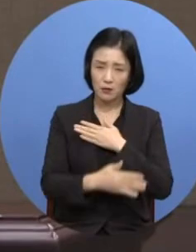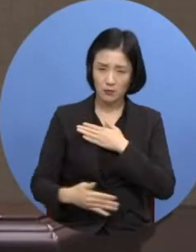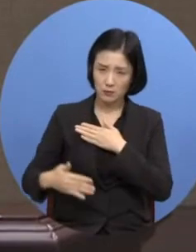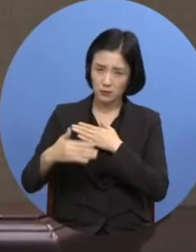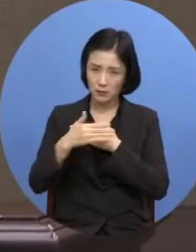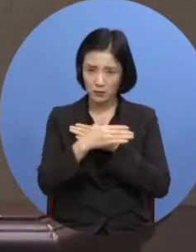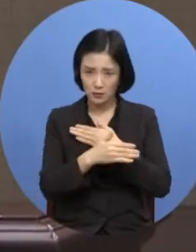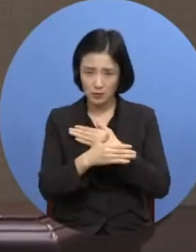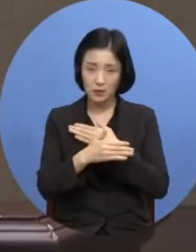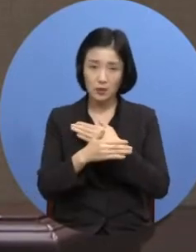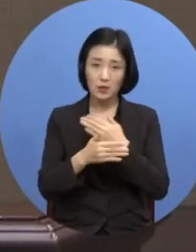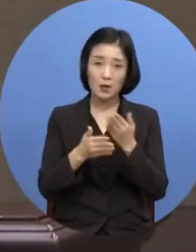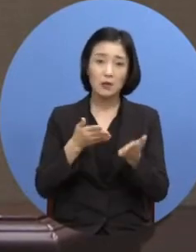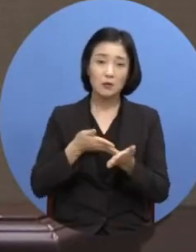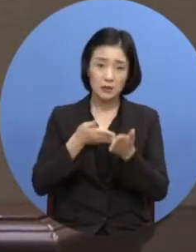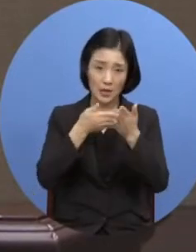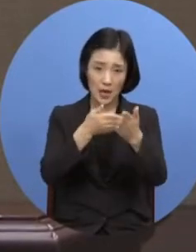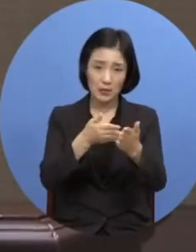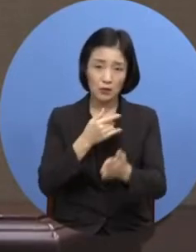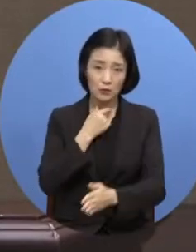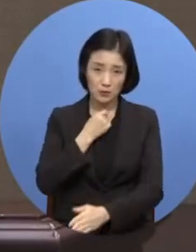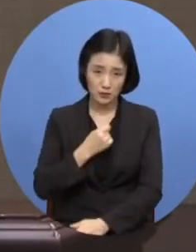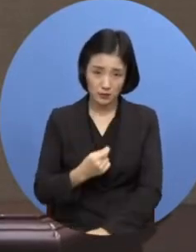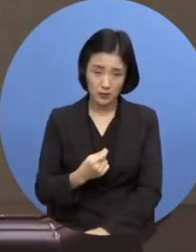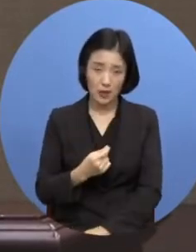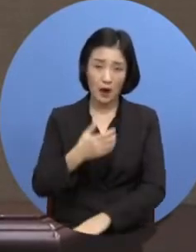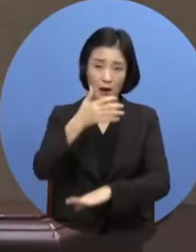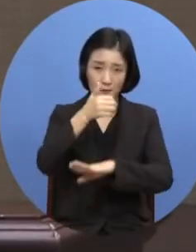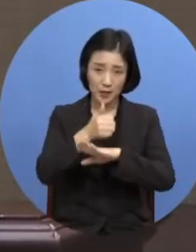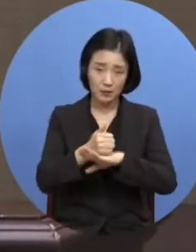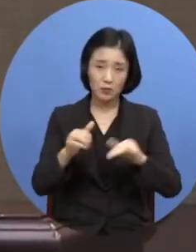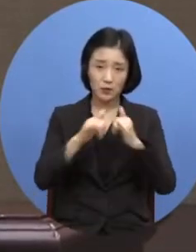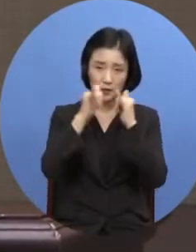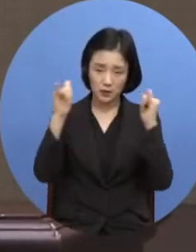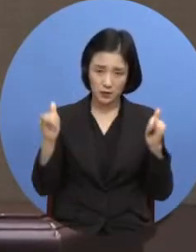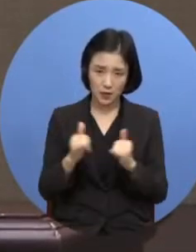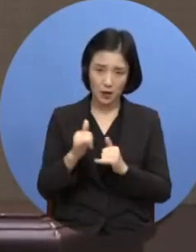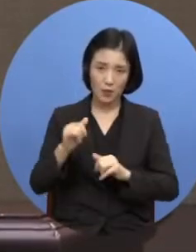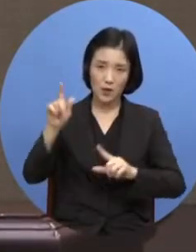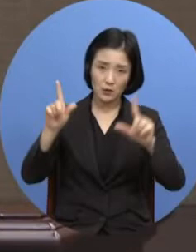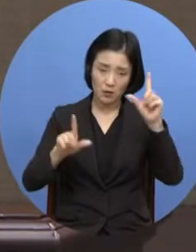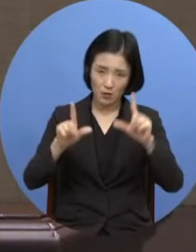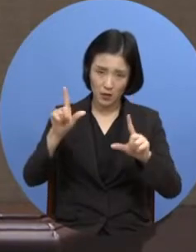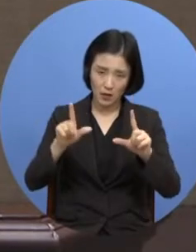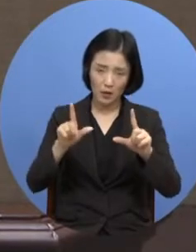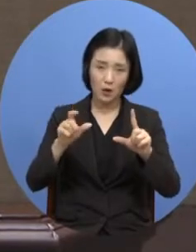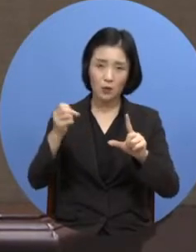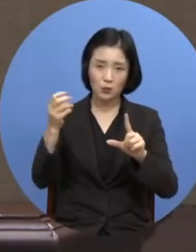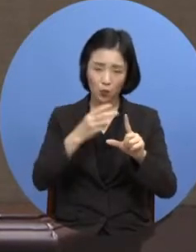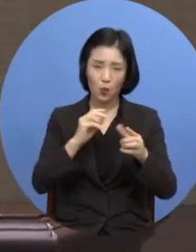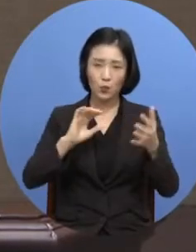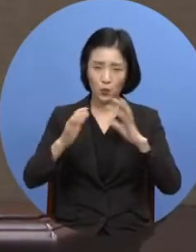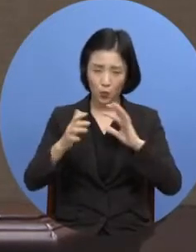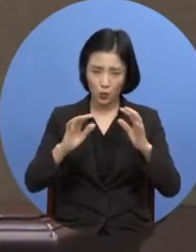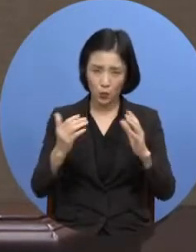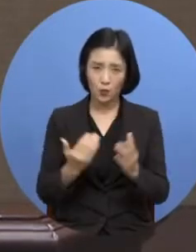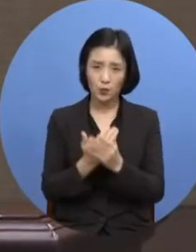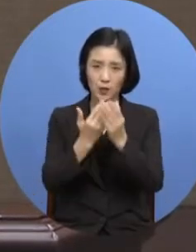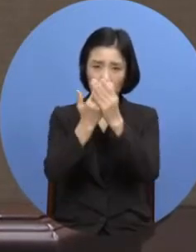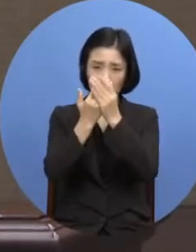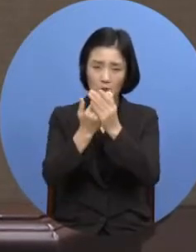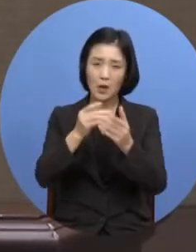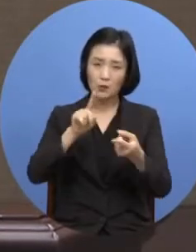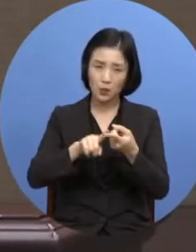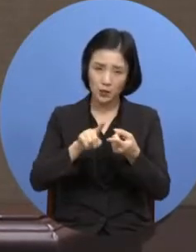마련해야 한다고 제안하고 싶습니다. 마지막으로 사회 현안에 관한 논쟁과 토론을 활성화하겠다는